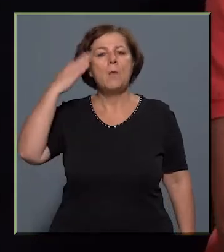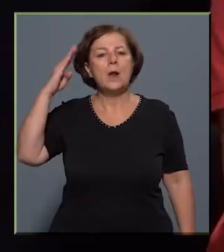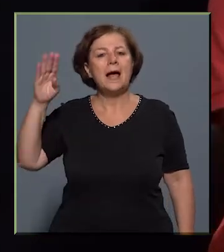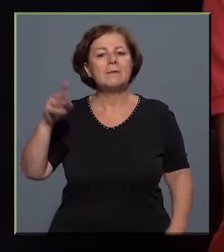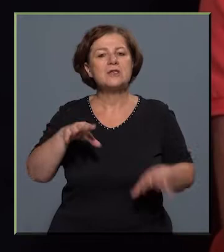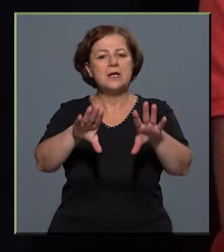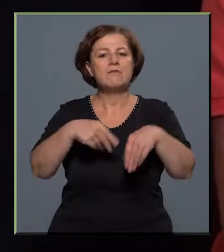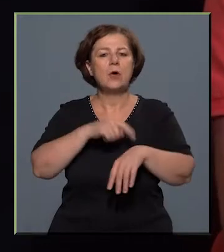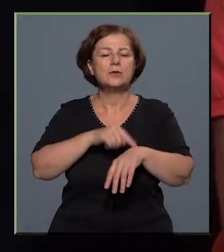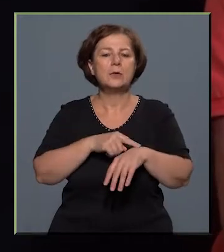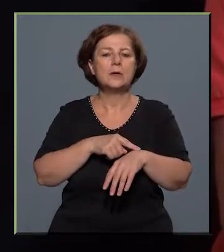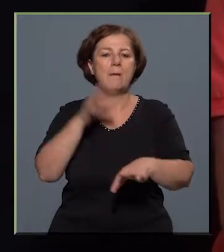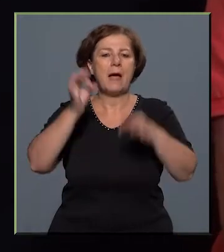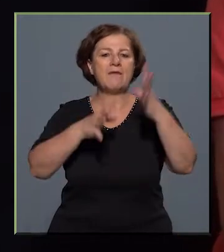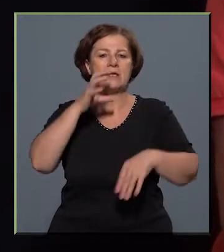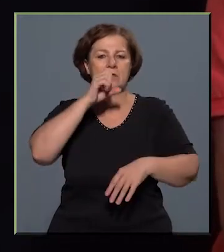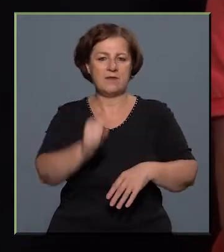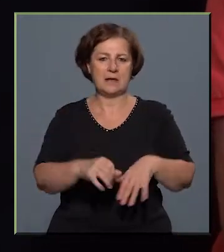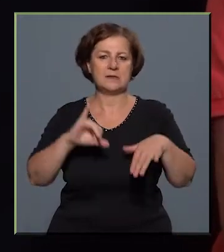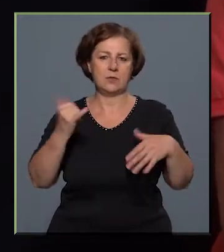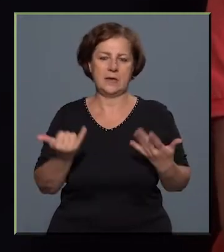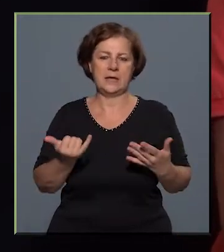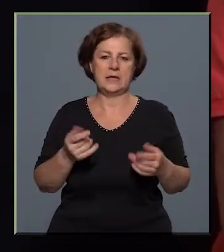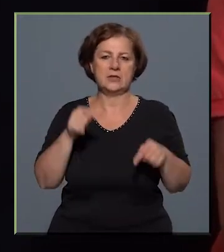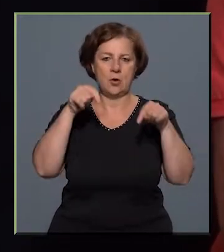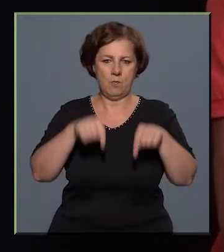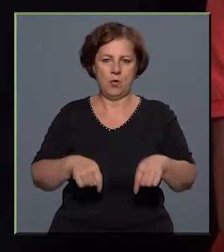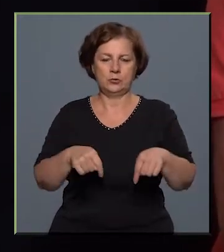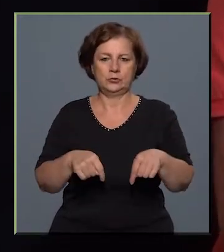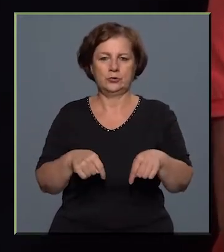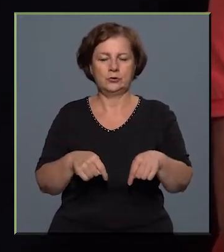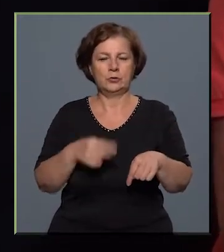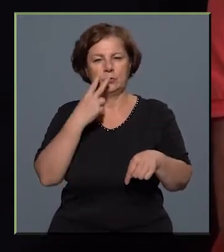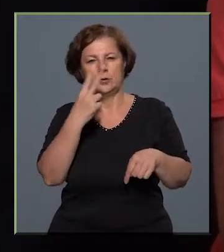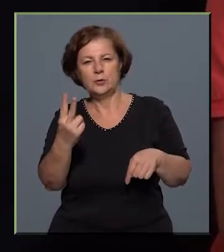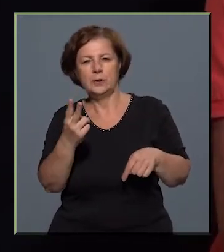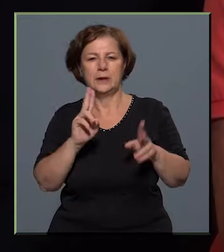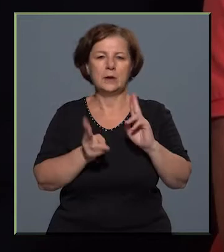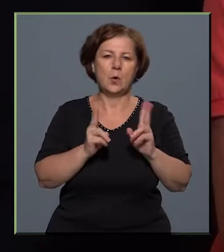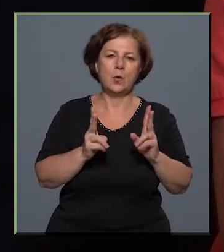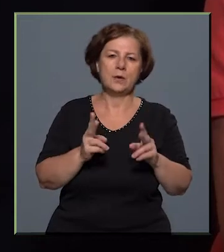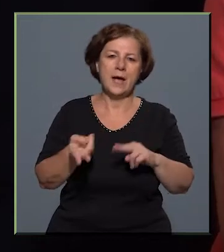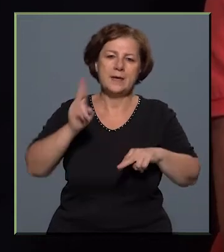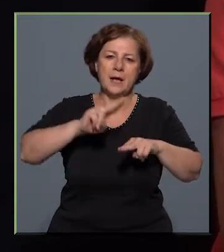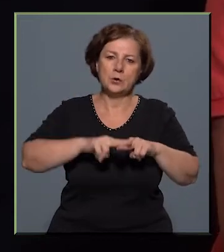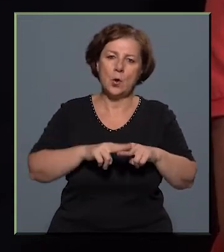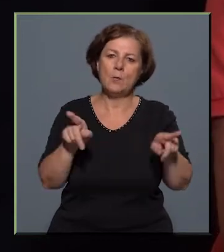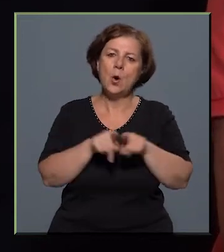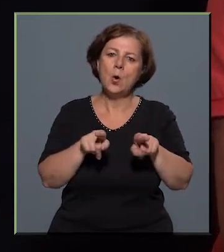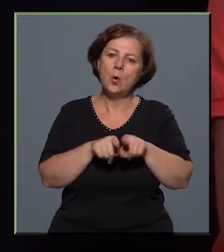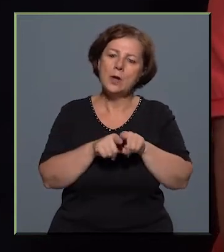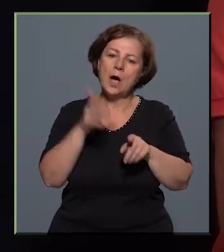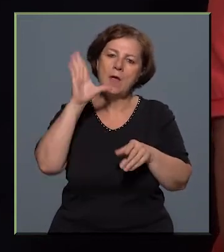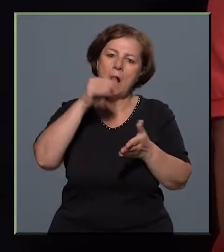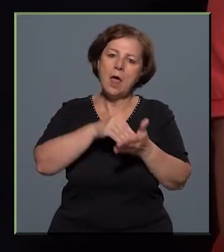Polgármesteri fogadóra megválasztott válaszol, és pillanatnyilag úgy tűnik, hogy egyre több